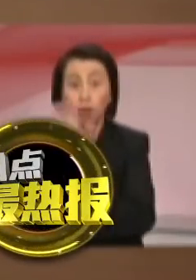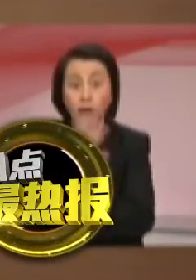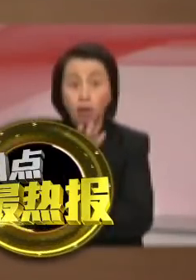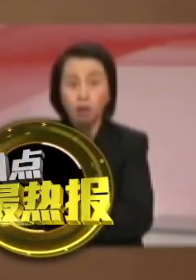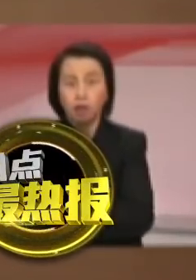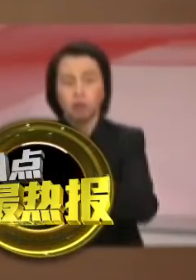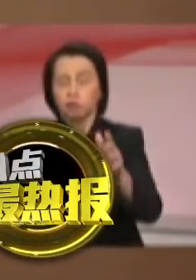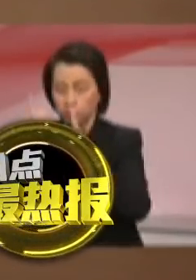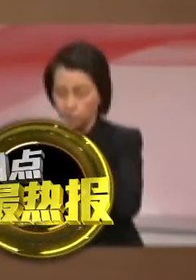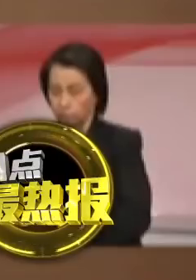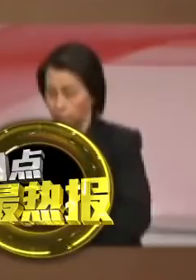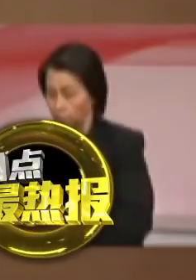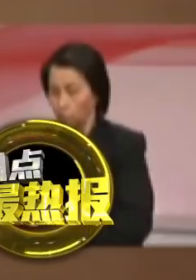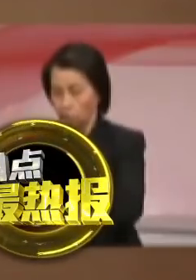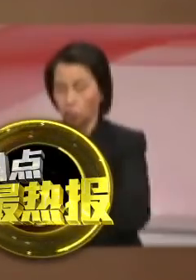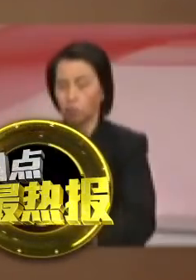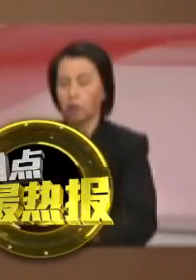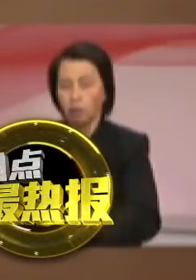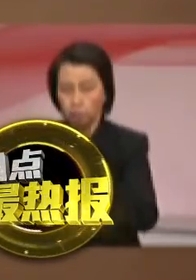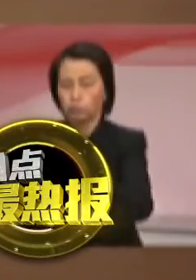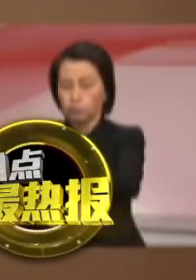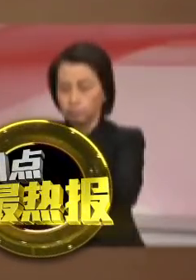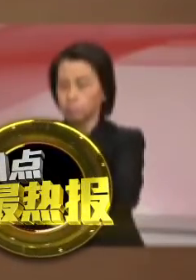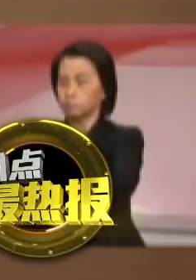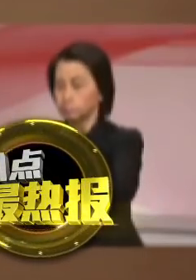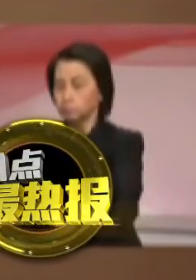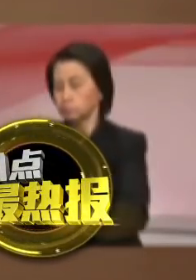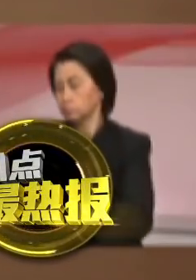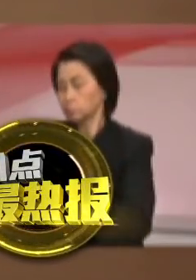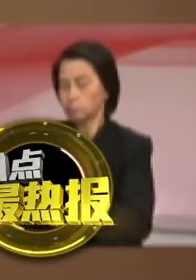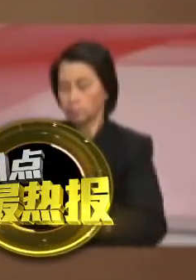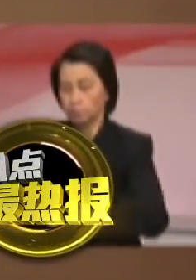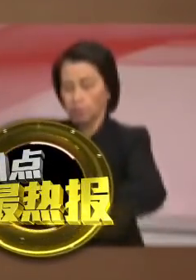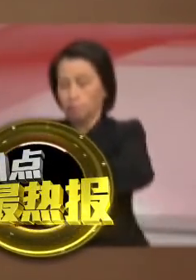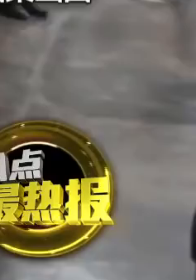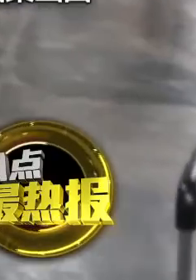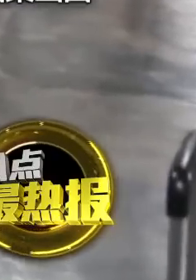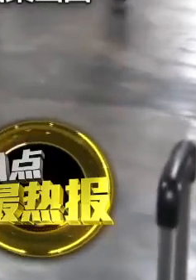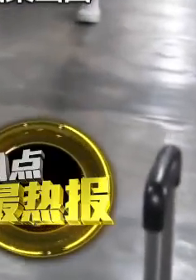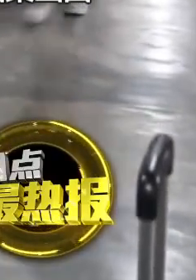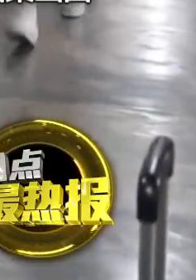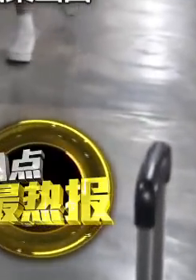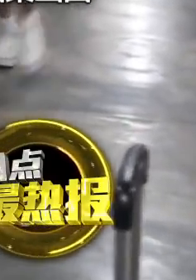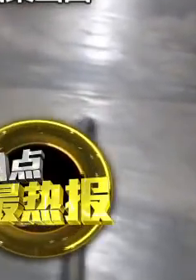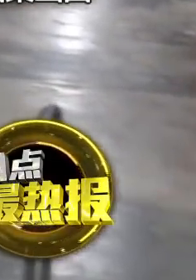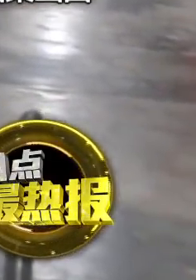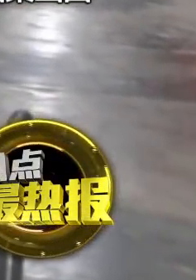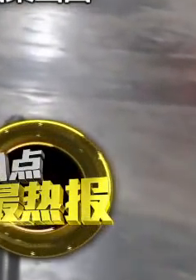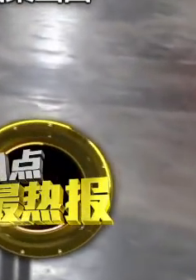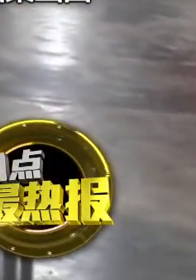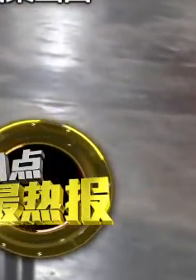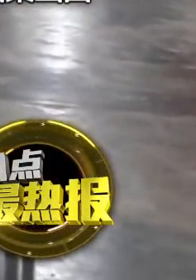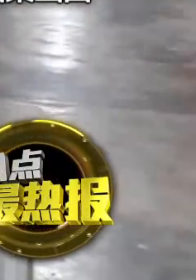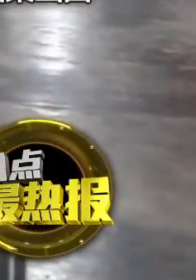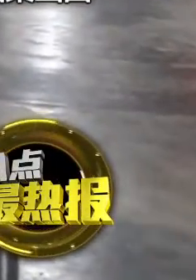orang pakai yang ini untuk mengambil makanan sendiri dan selepas itu buang。 而当被记者问到有报道指学校老师自己